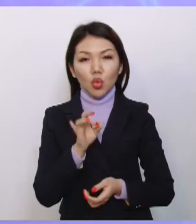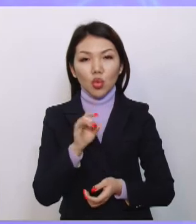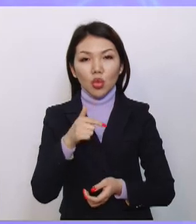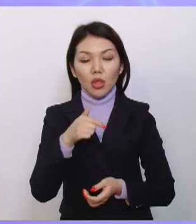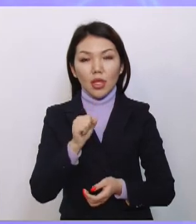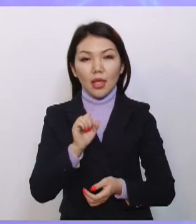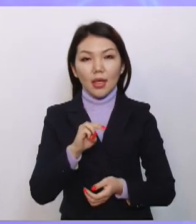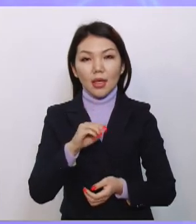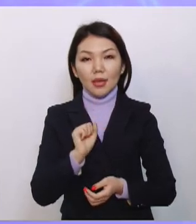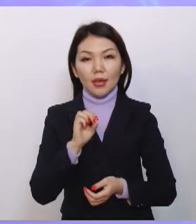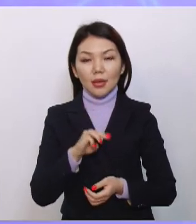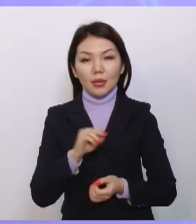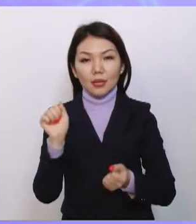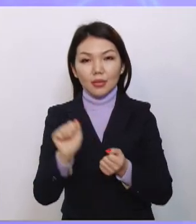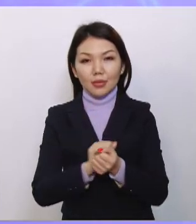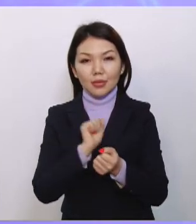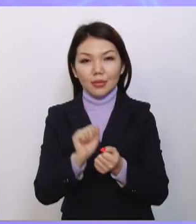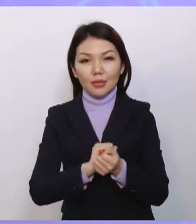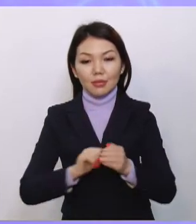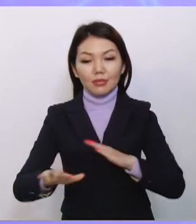Бышкан жемиштерди кургатат.